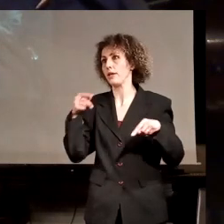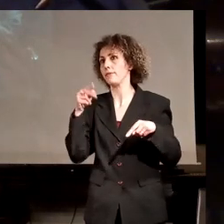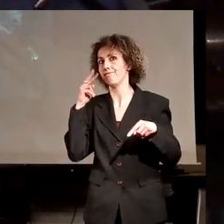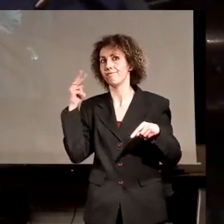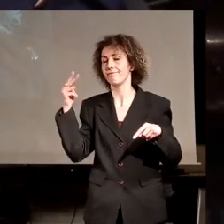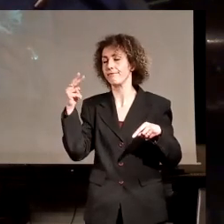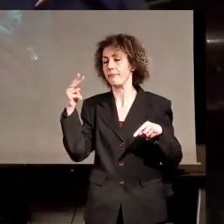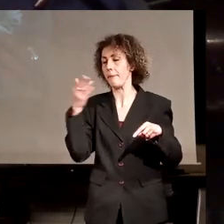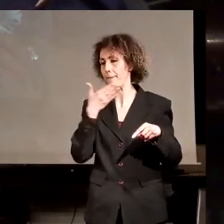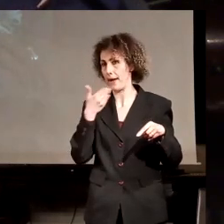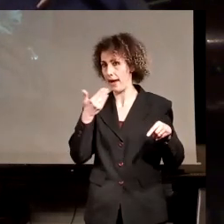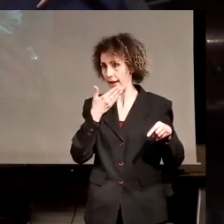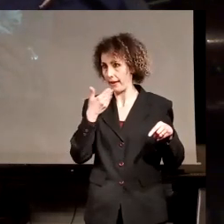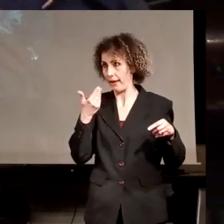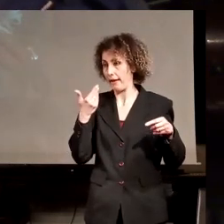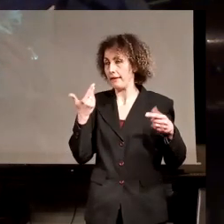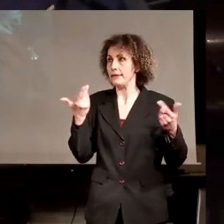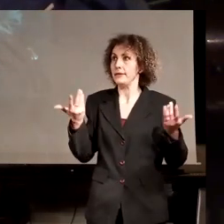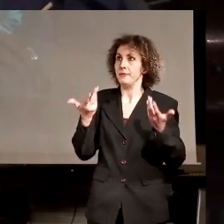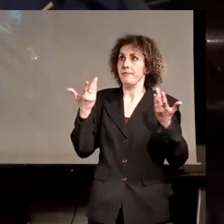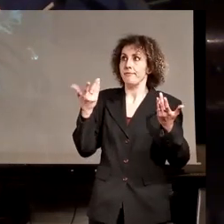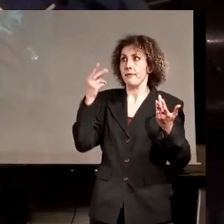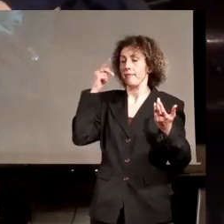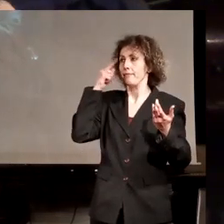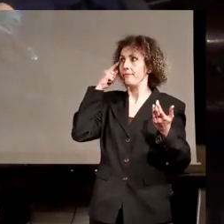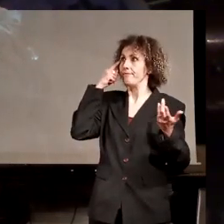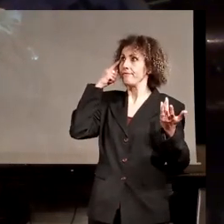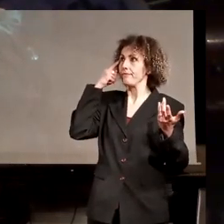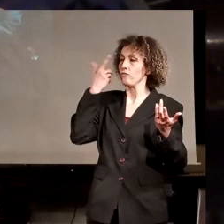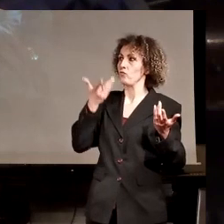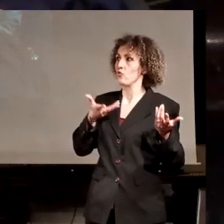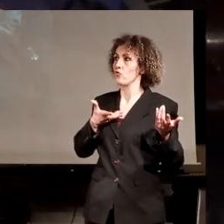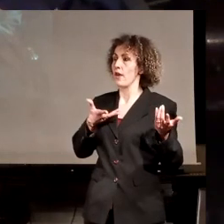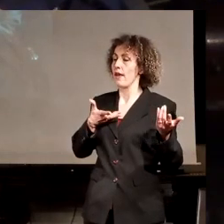mente ci sono certe